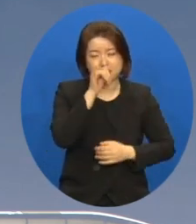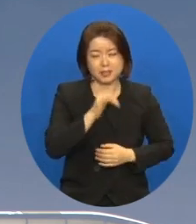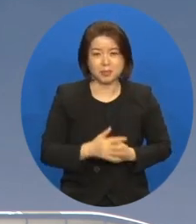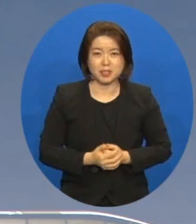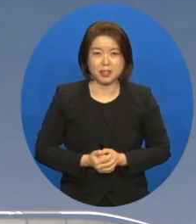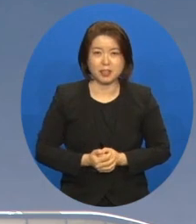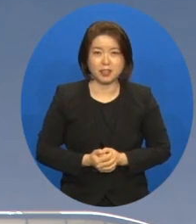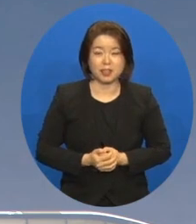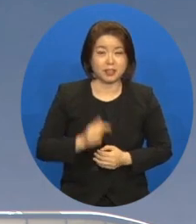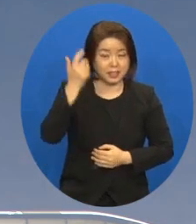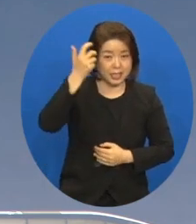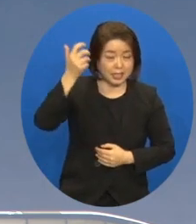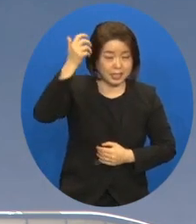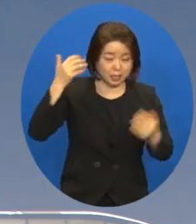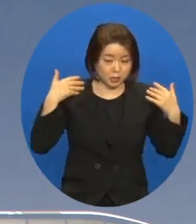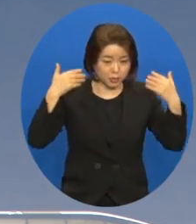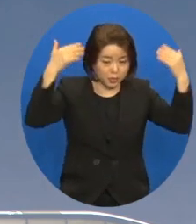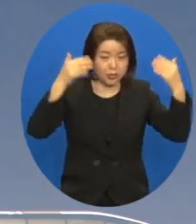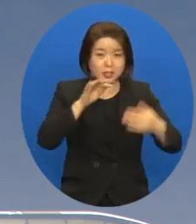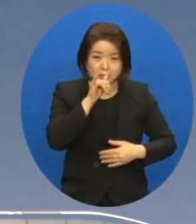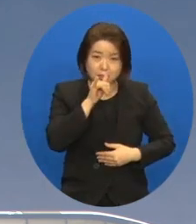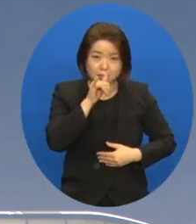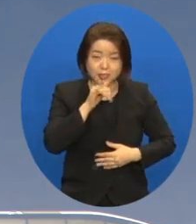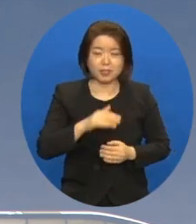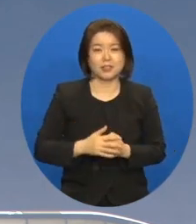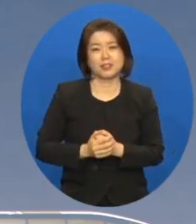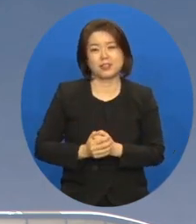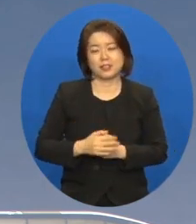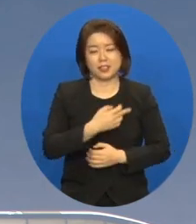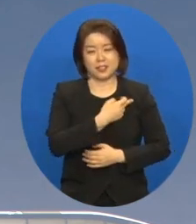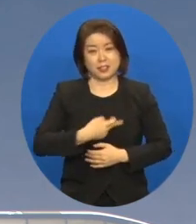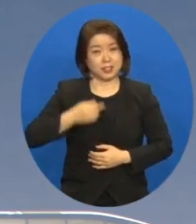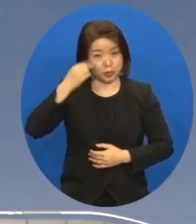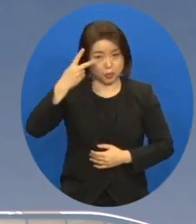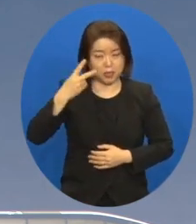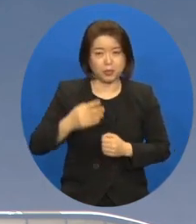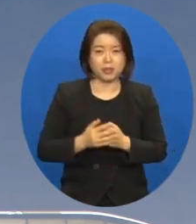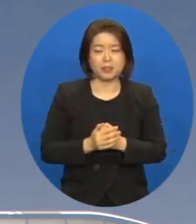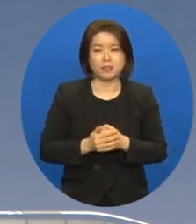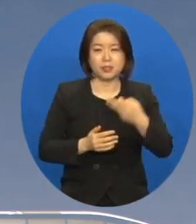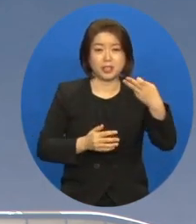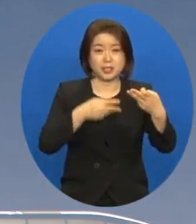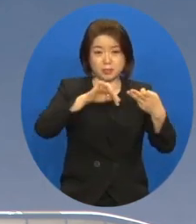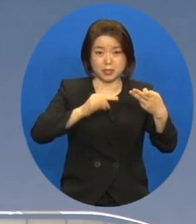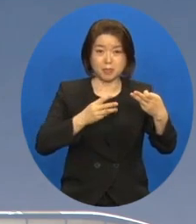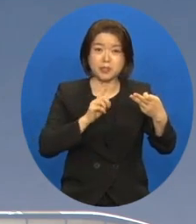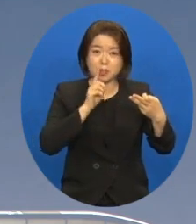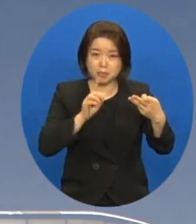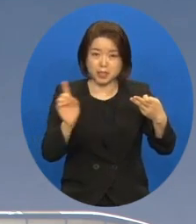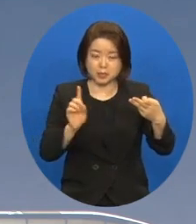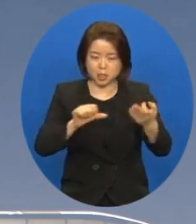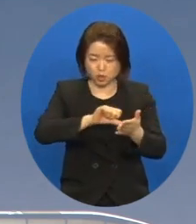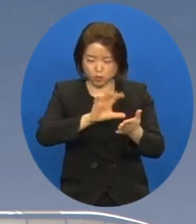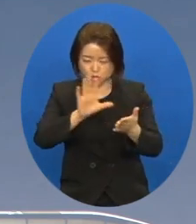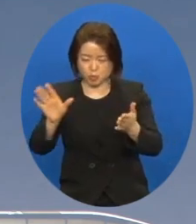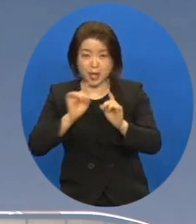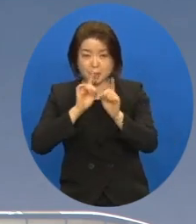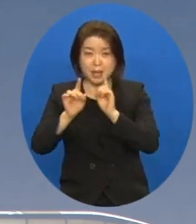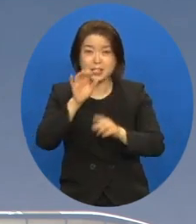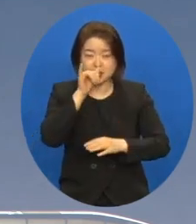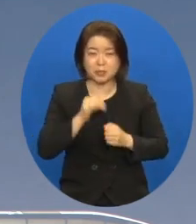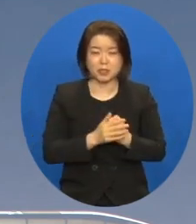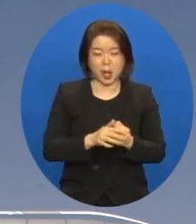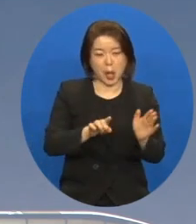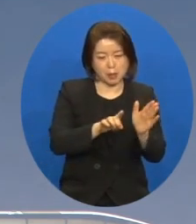그렇게 영적으로 성장했는가 하는 겁니다. 사도 바울이 13절 말씀에 유명한 말씀을 하시죠.